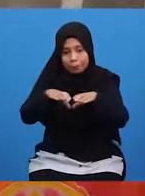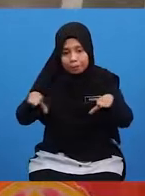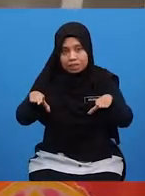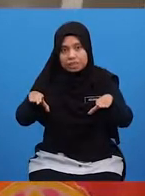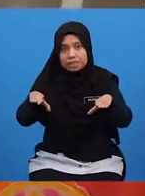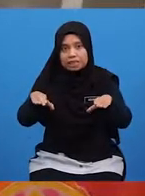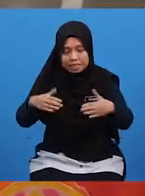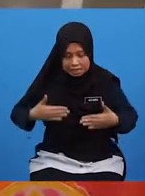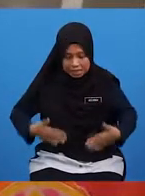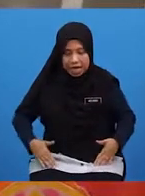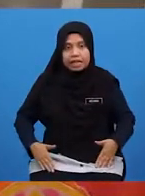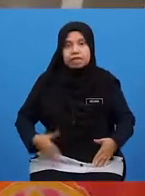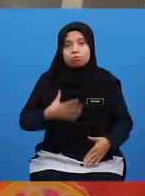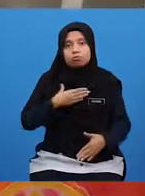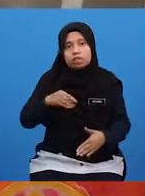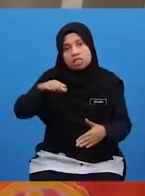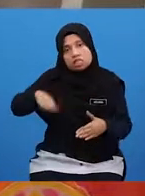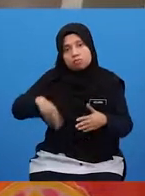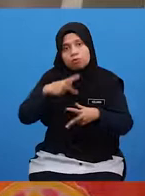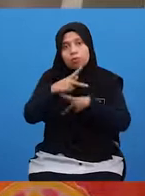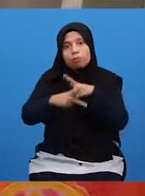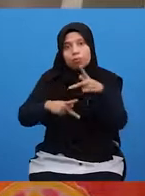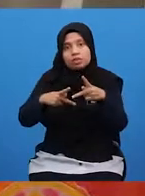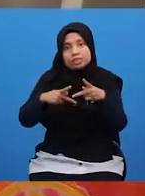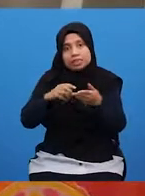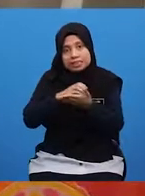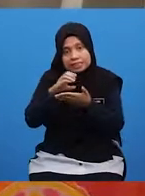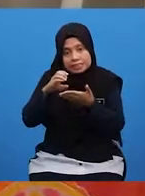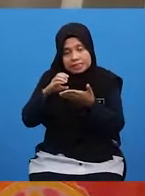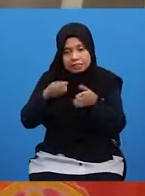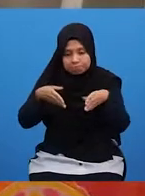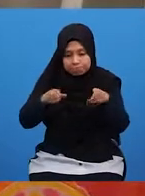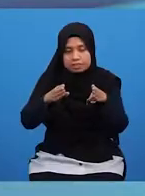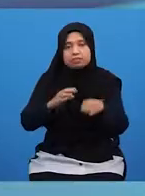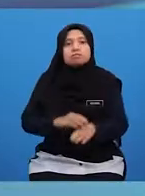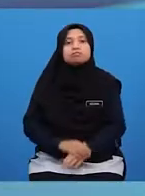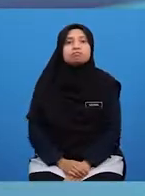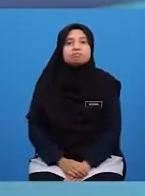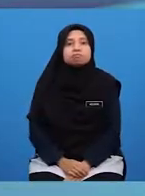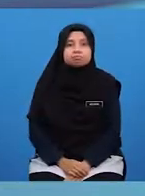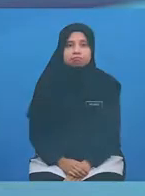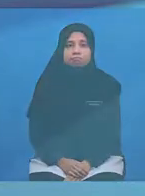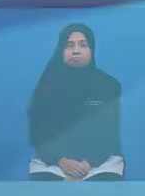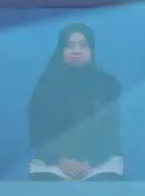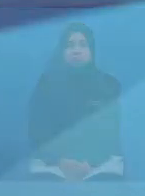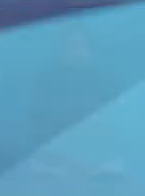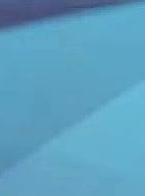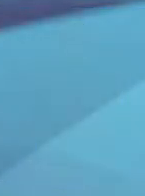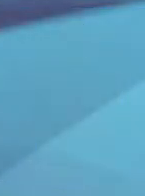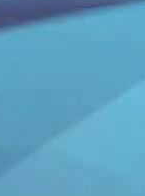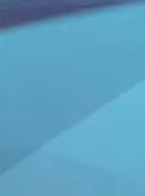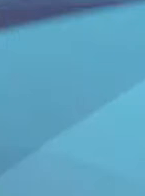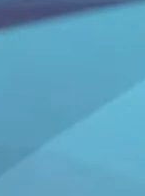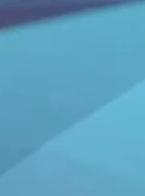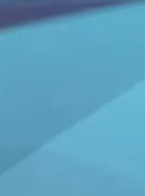kain putih sebelum proses mencanting dijalankan.